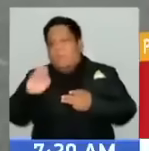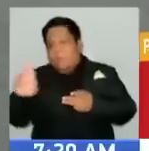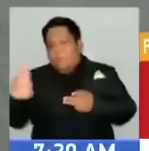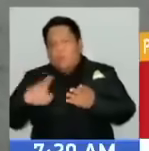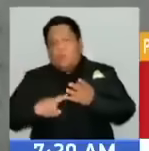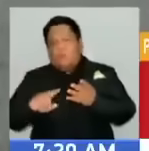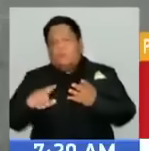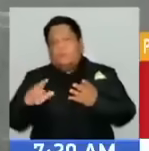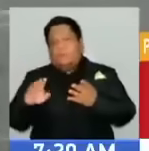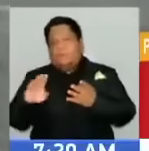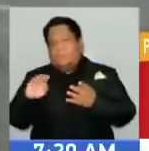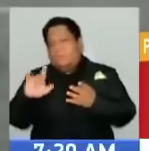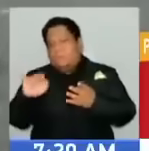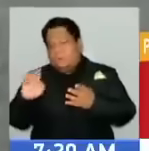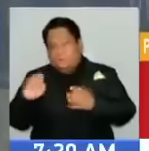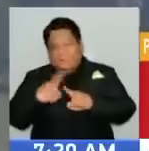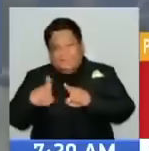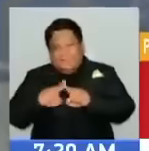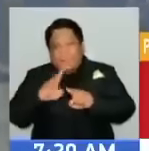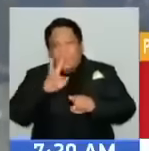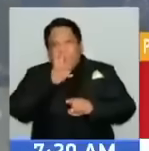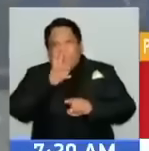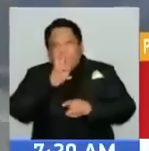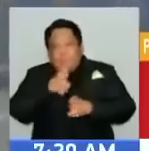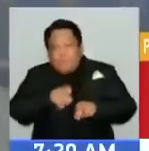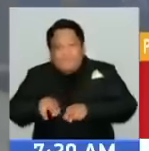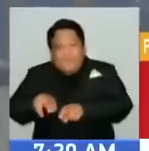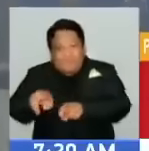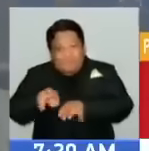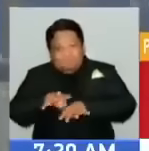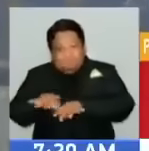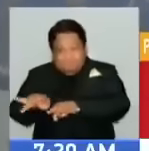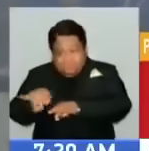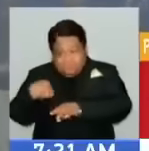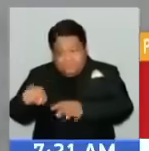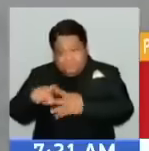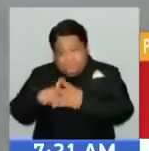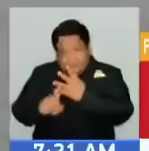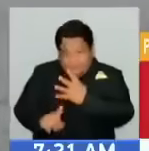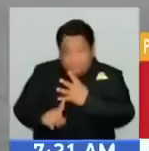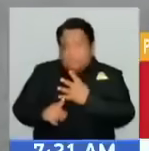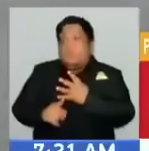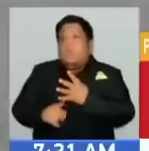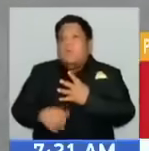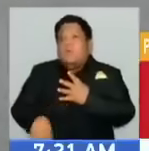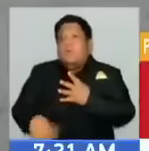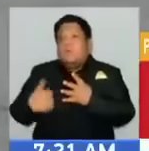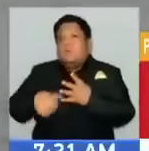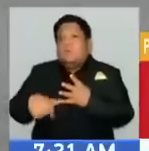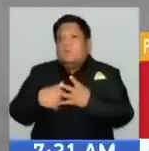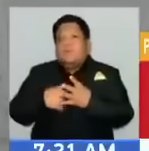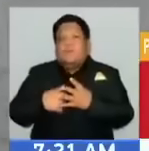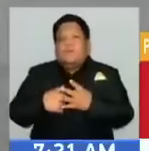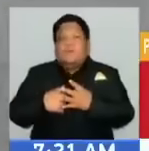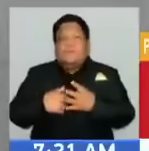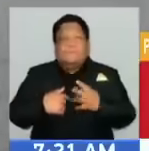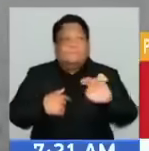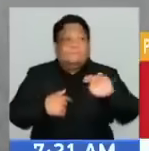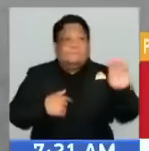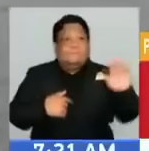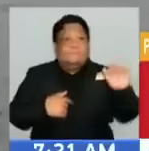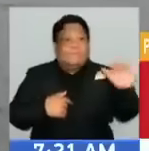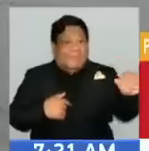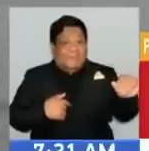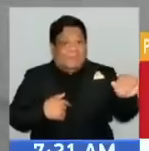River, Parañaque River. Pag itinuloy po reclamation in our part of Manila Bay, wala po lalabasan yung tubig ng